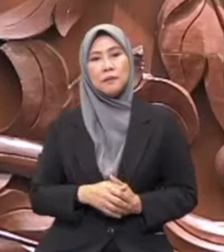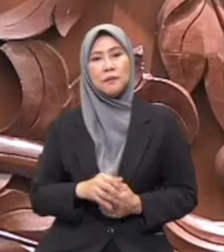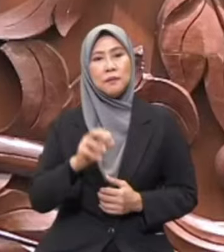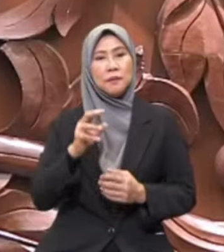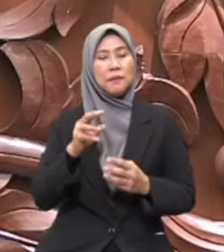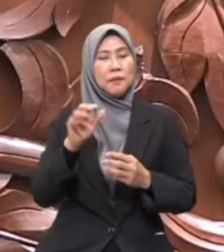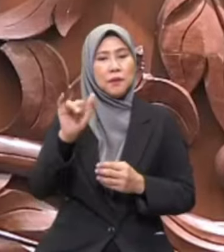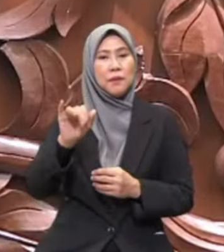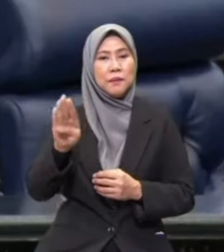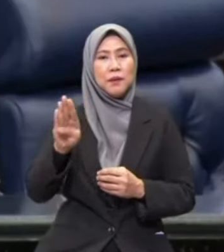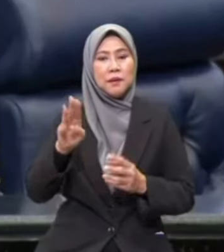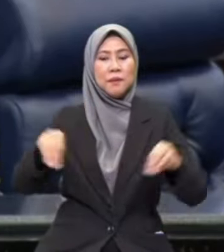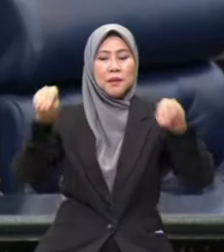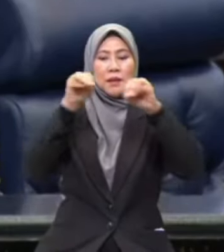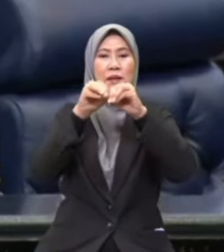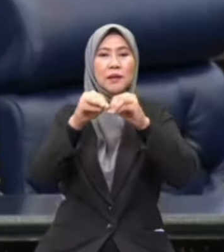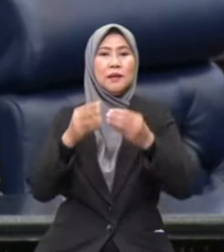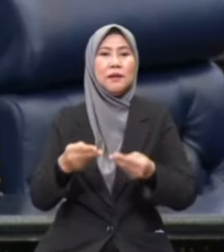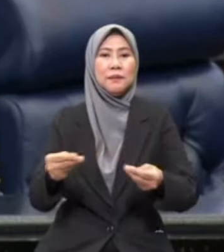binti